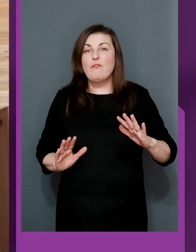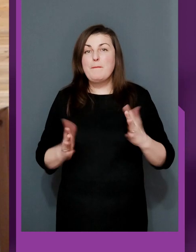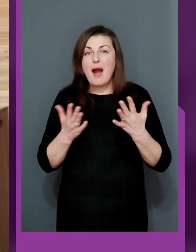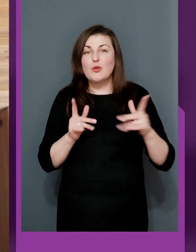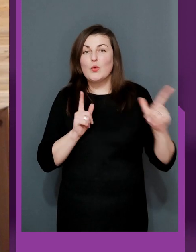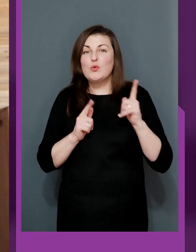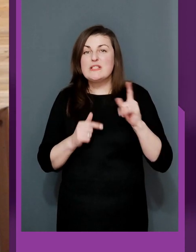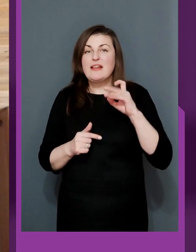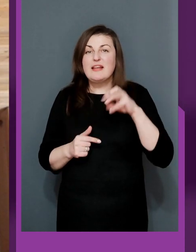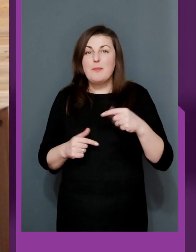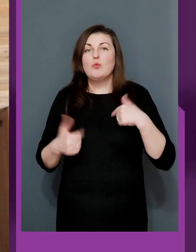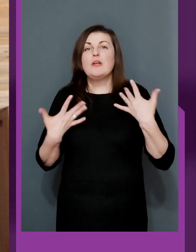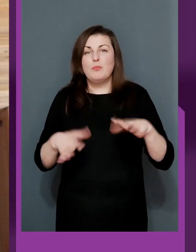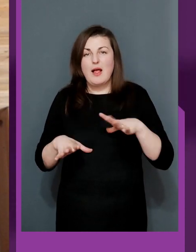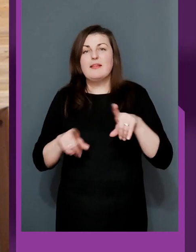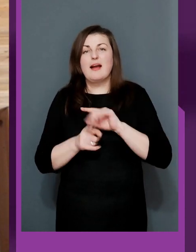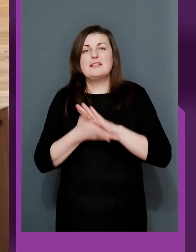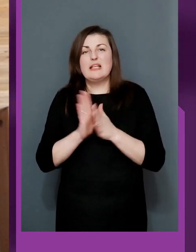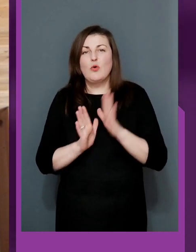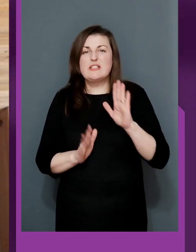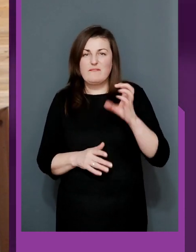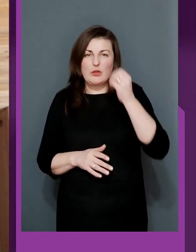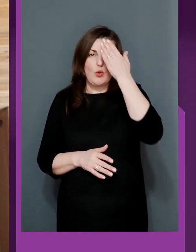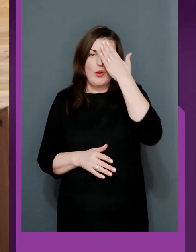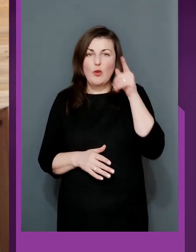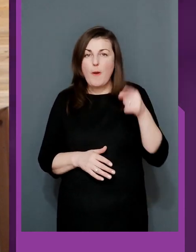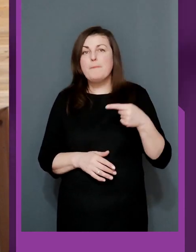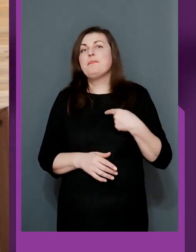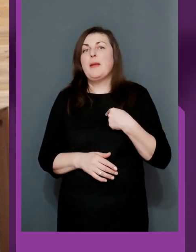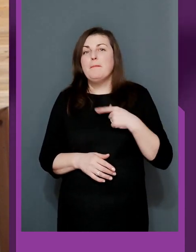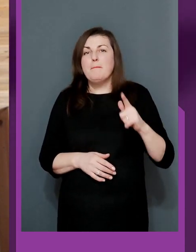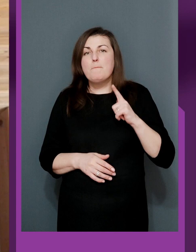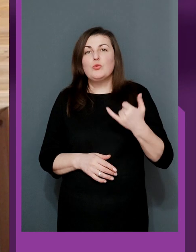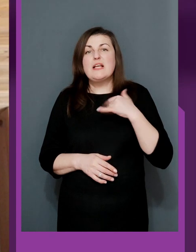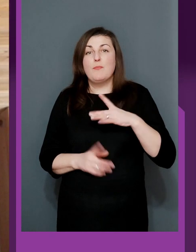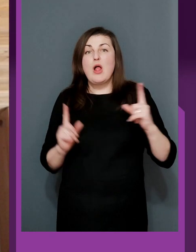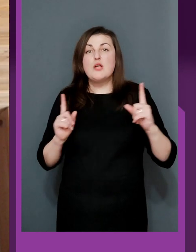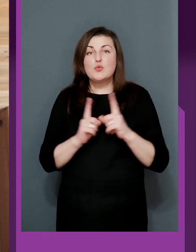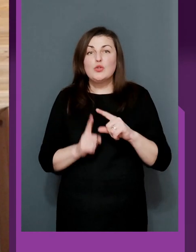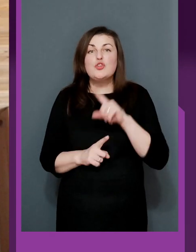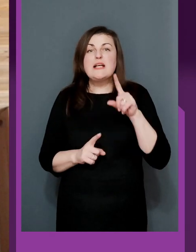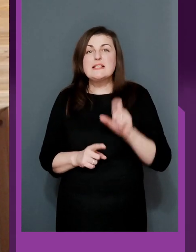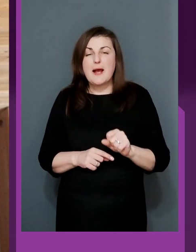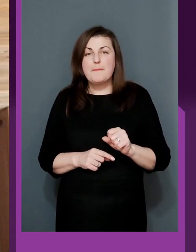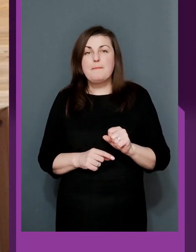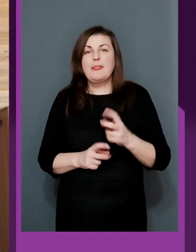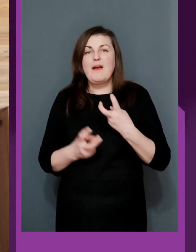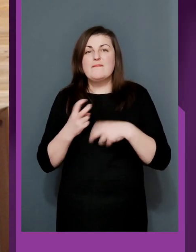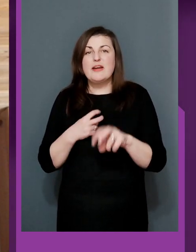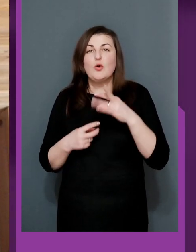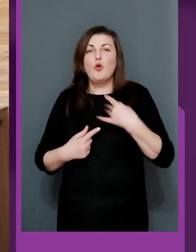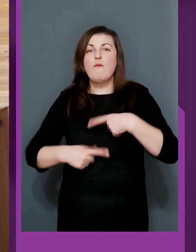випадку з Андрієм в мене вже була така ситуація в Токіо Ми в нас була сутичка за